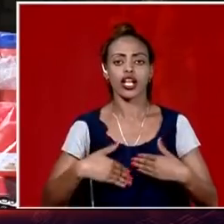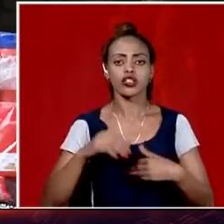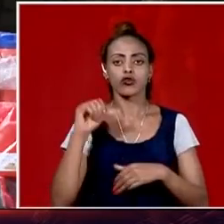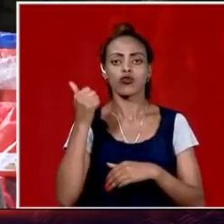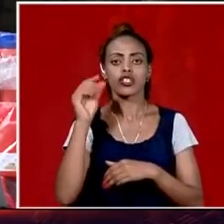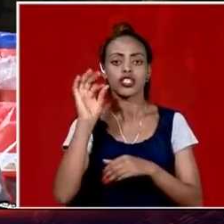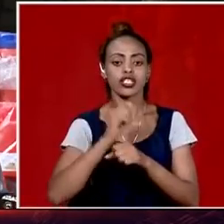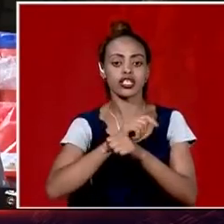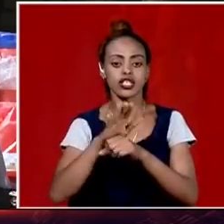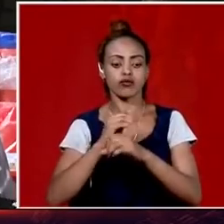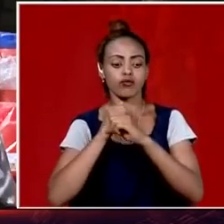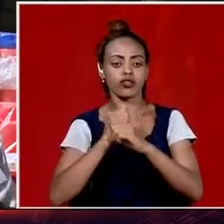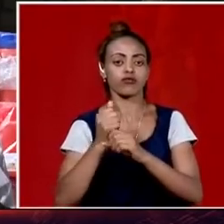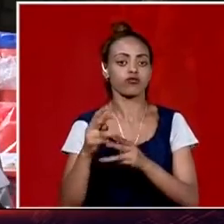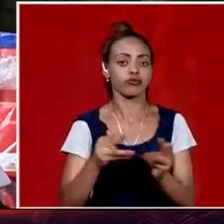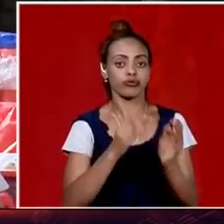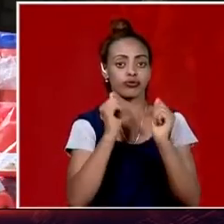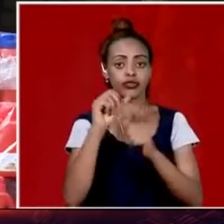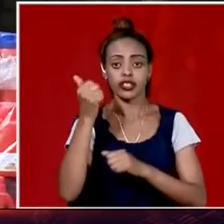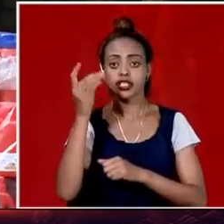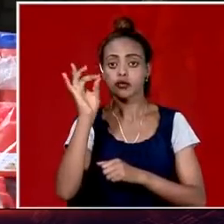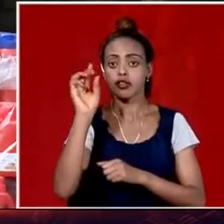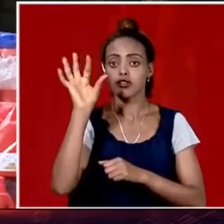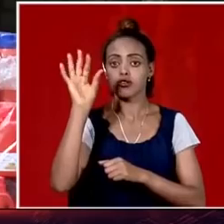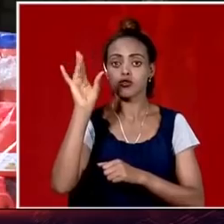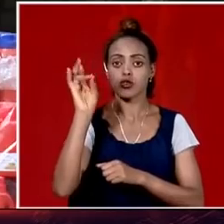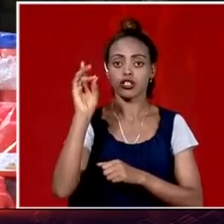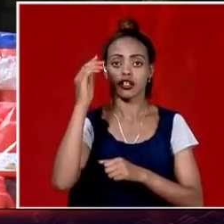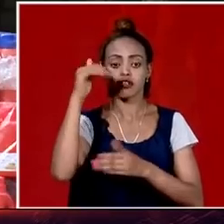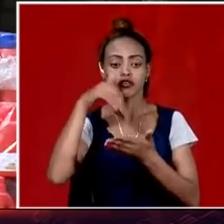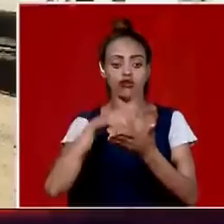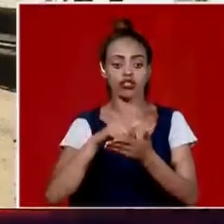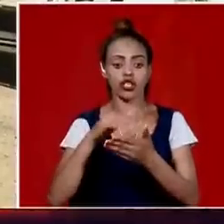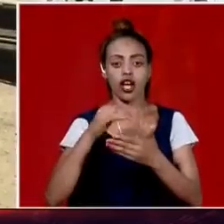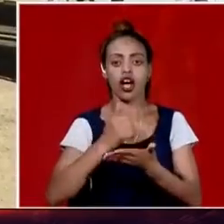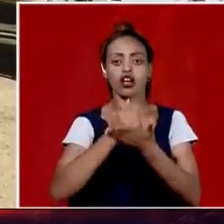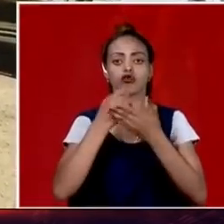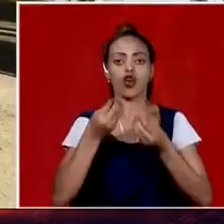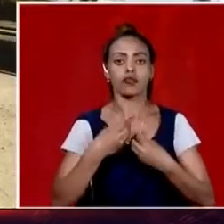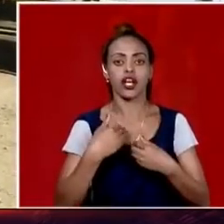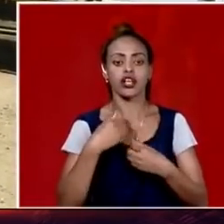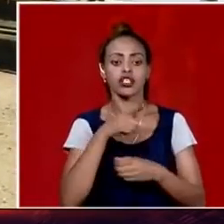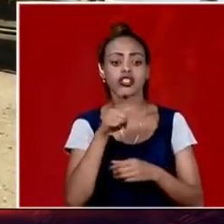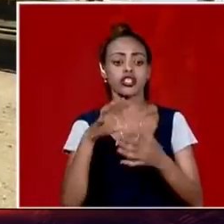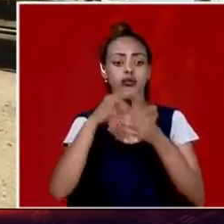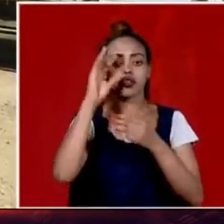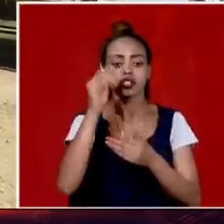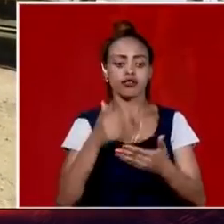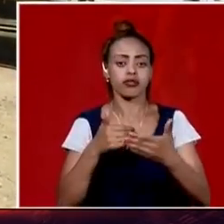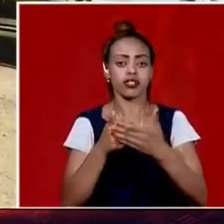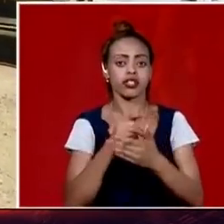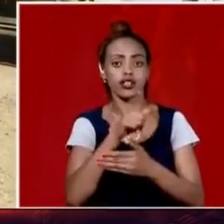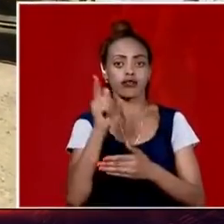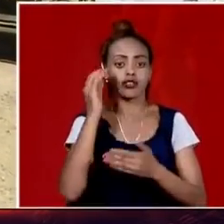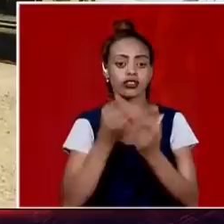ኮቪድ-19 ምክልኻል ብዘኽእል መንገዱ ናይ 87,000 ለኣክል ሓገዝ ተገይርና ኣሎ። እዚ ሓገዚ ንሕብረተሰብ ክበፅሕ ካብቲ ናይ